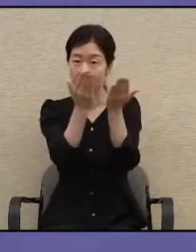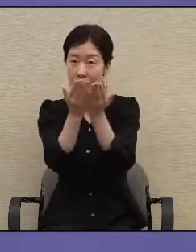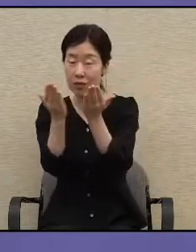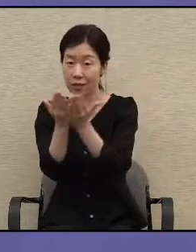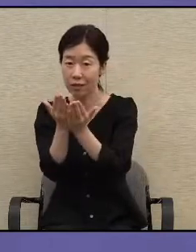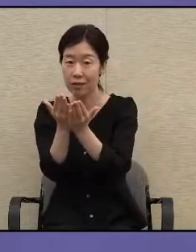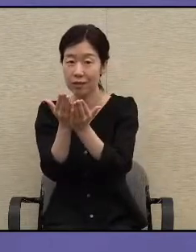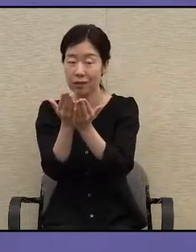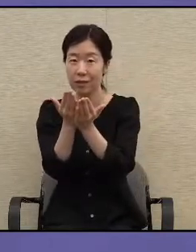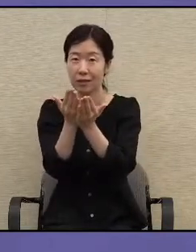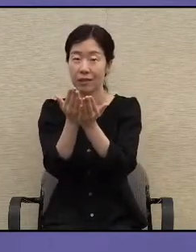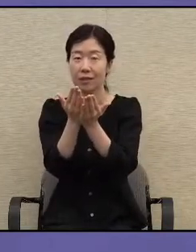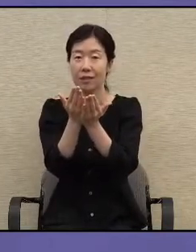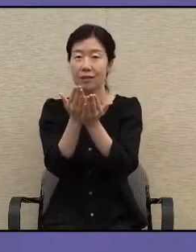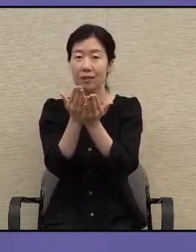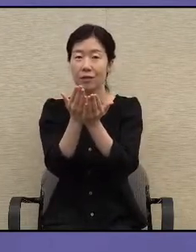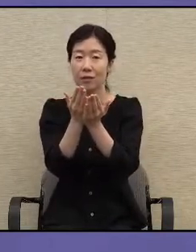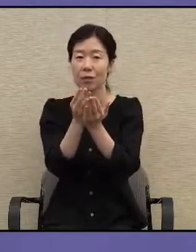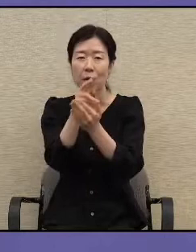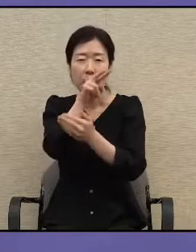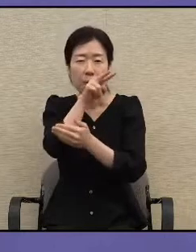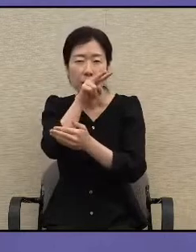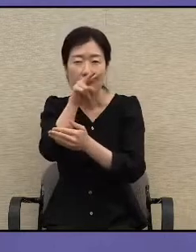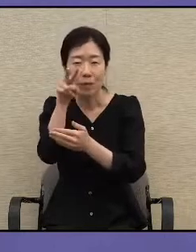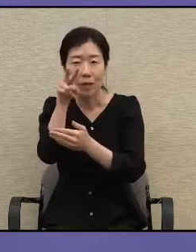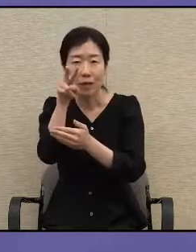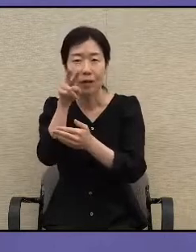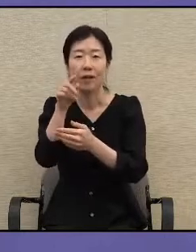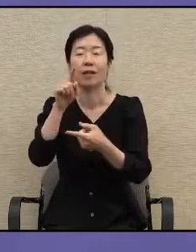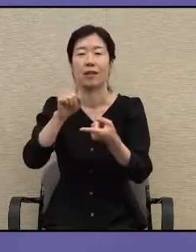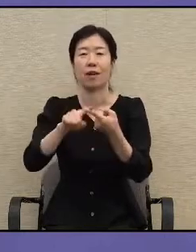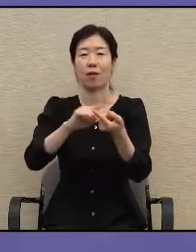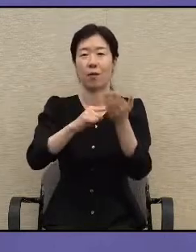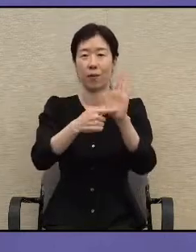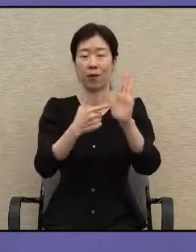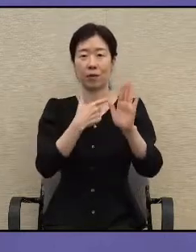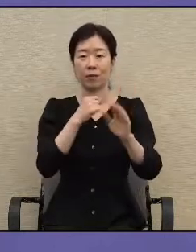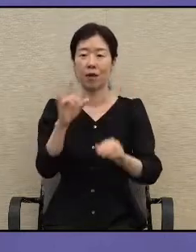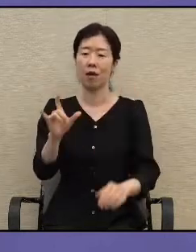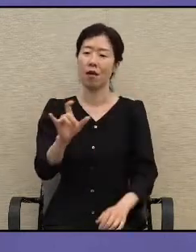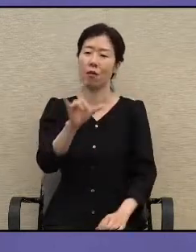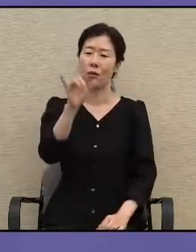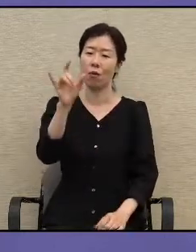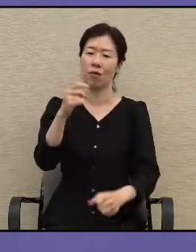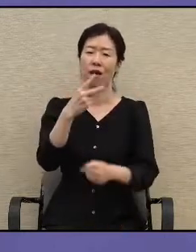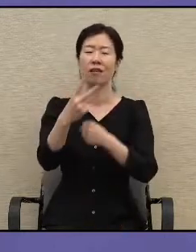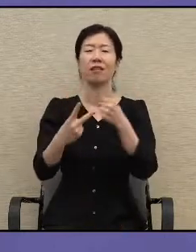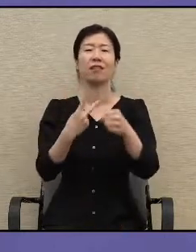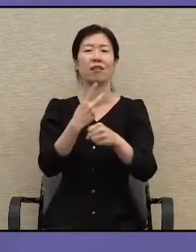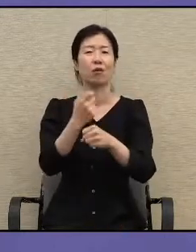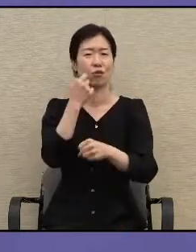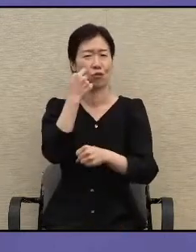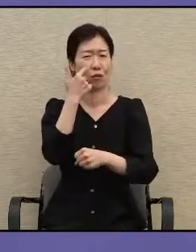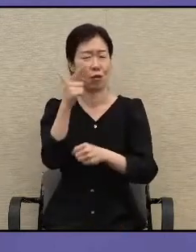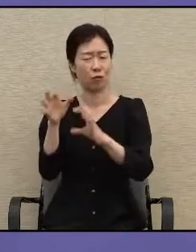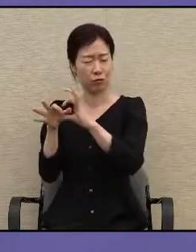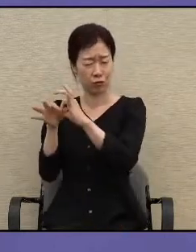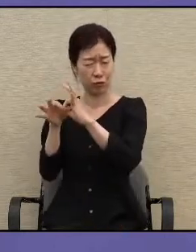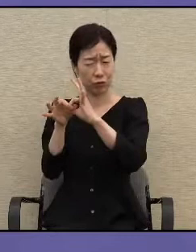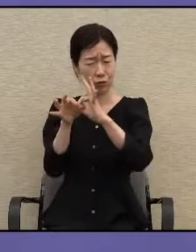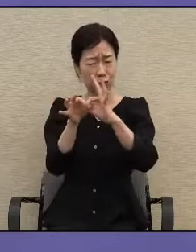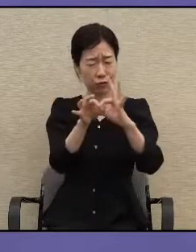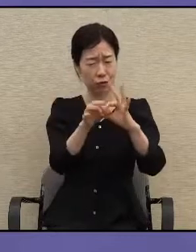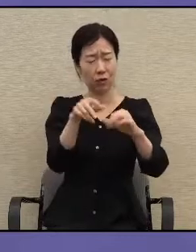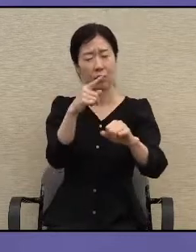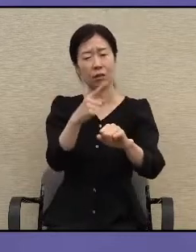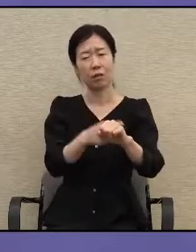좀 살펴보도록 하겠습니다. 아마 많은 분들께서 이미 이제 2년 반씩 지속되는 이 코로나19 상황에서 굉장히